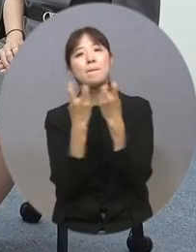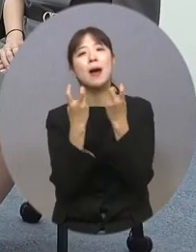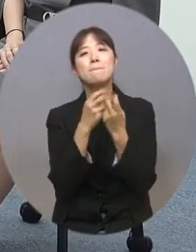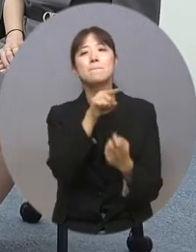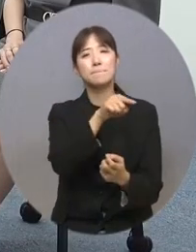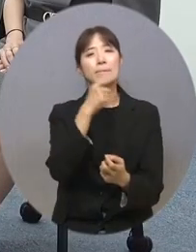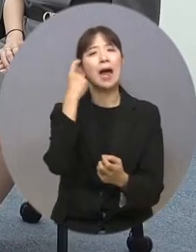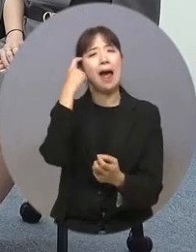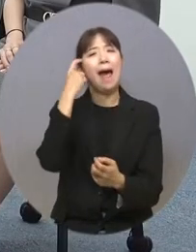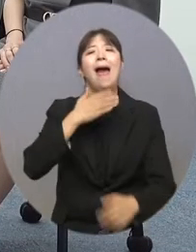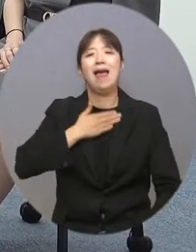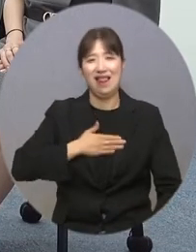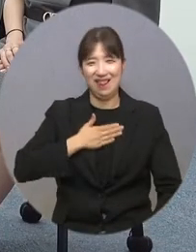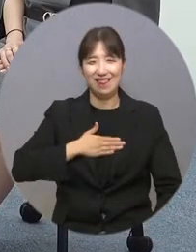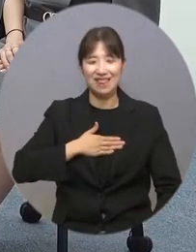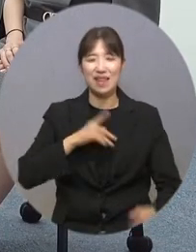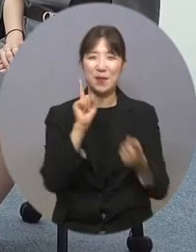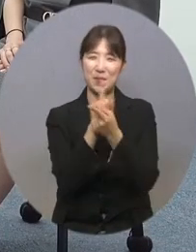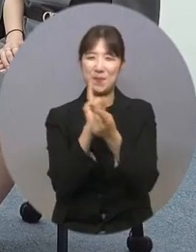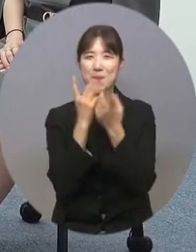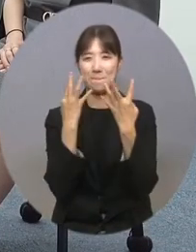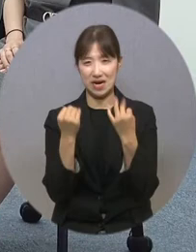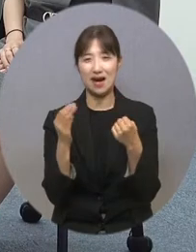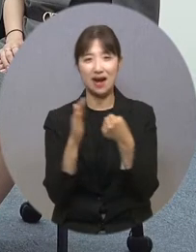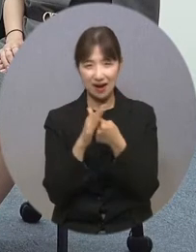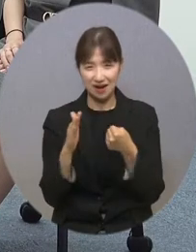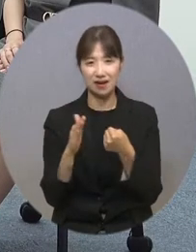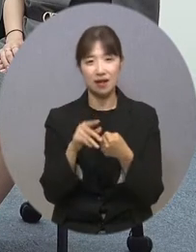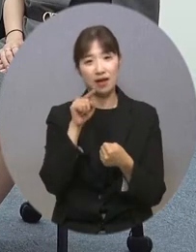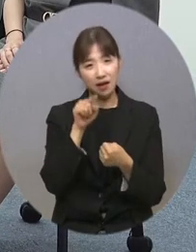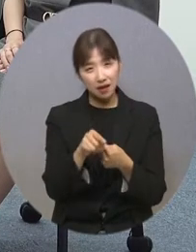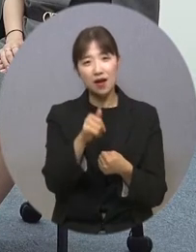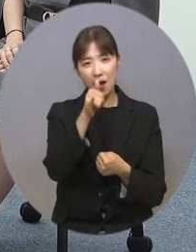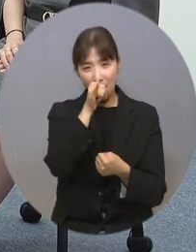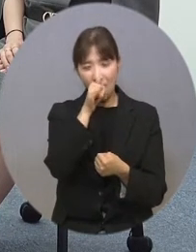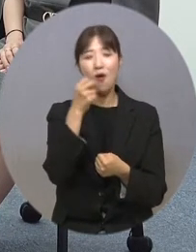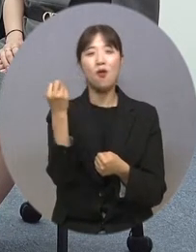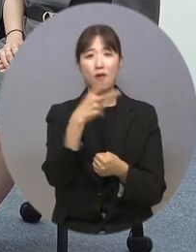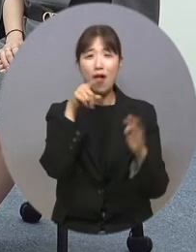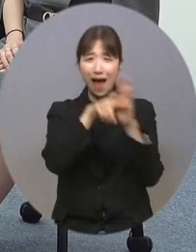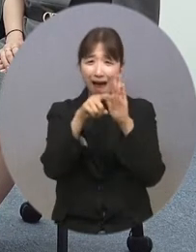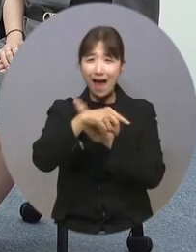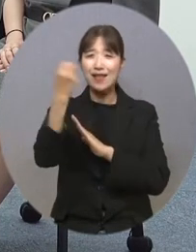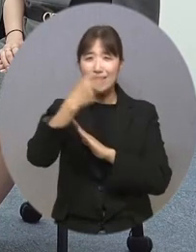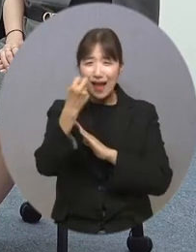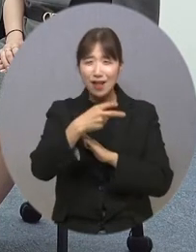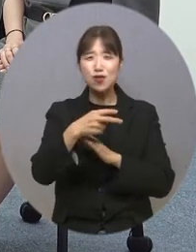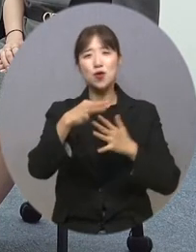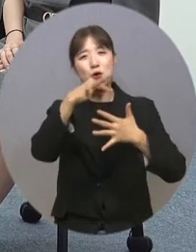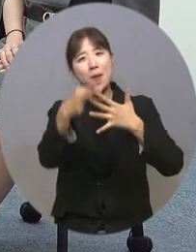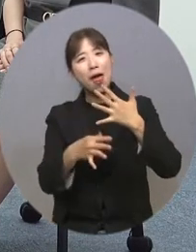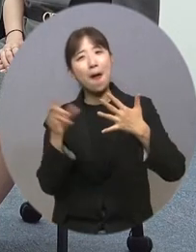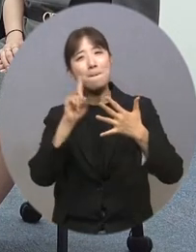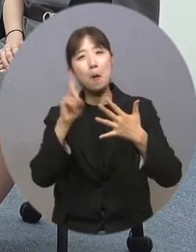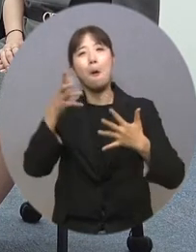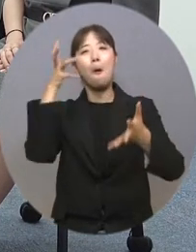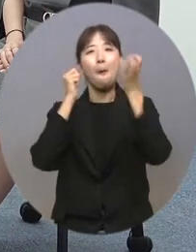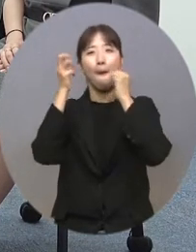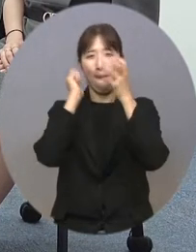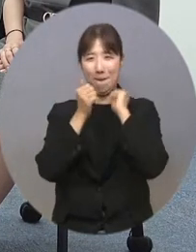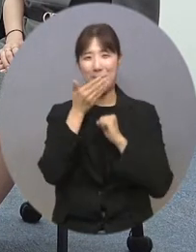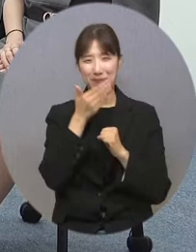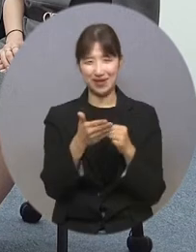이제 아질 꺼져요 아닌 죄의 보셨습니까 그래서 그런 부분들 그룹 메뉴도 많이 하면 외우게 됩니다 그래서 그